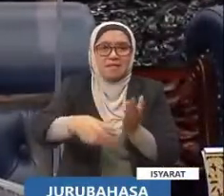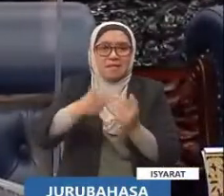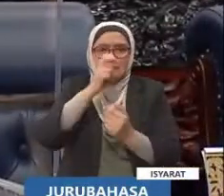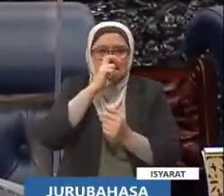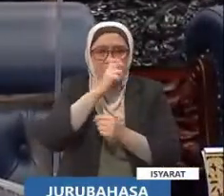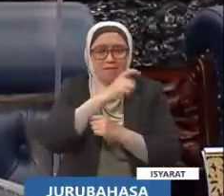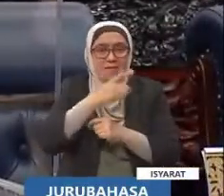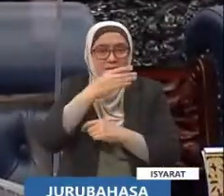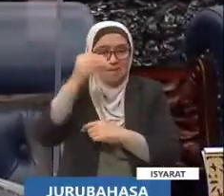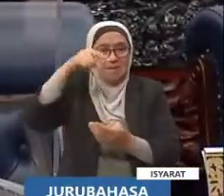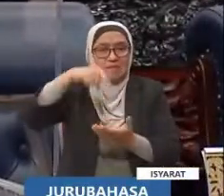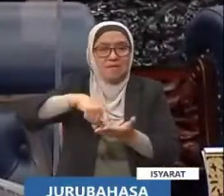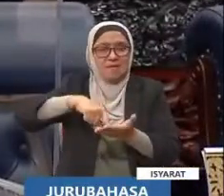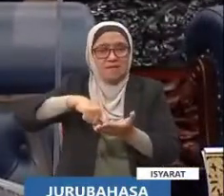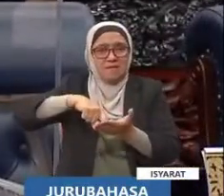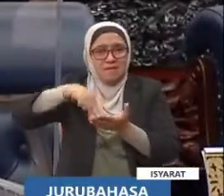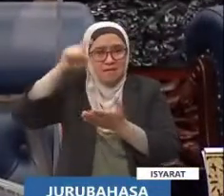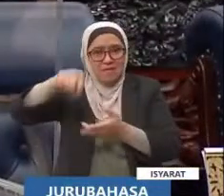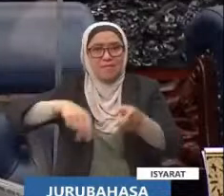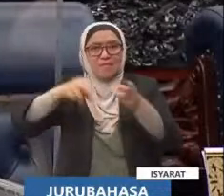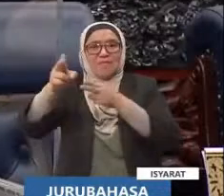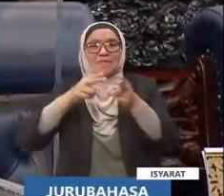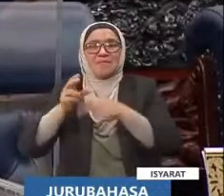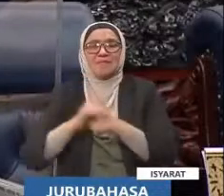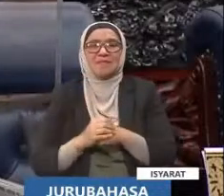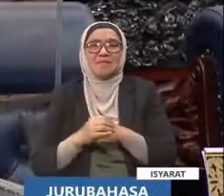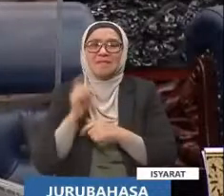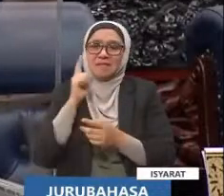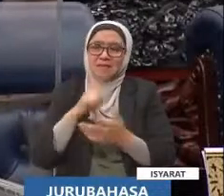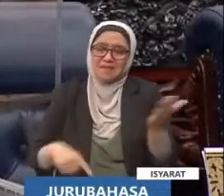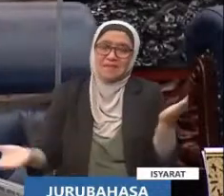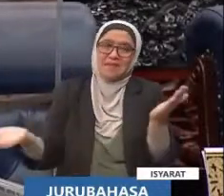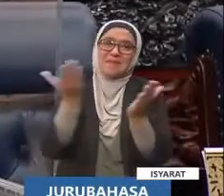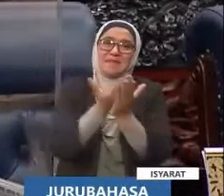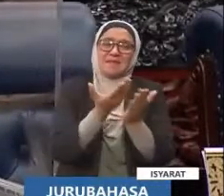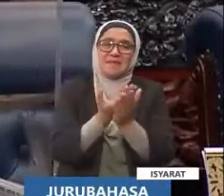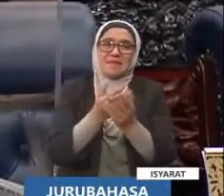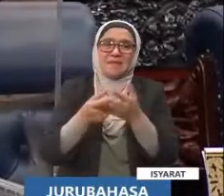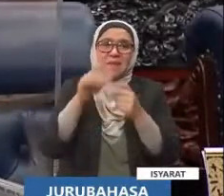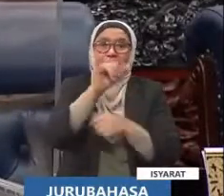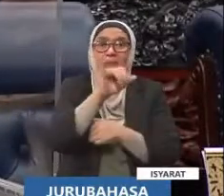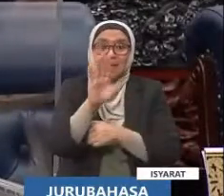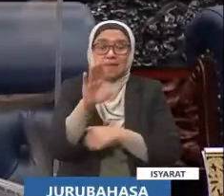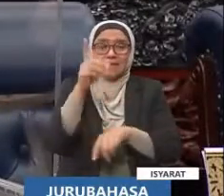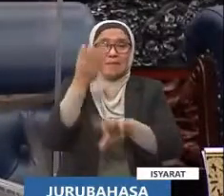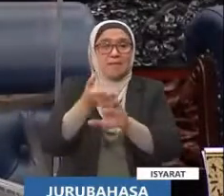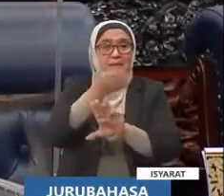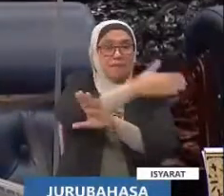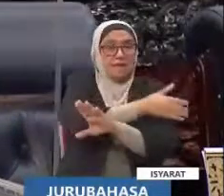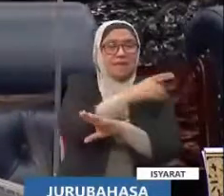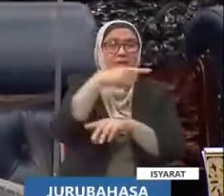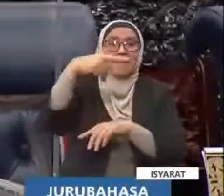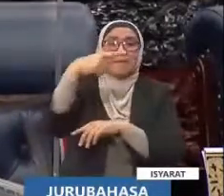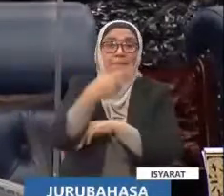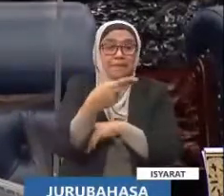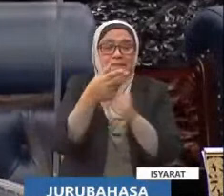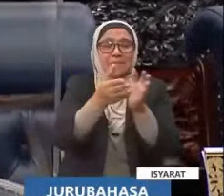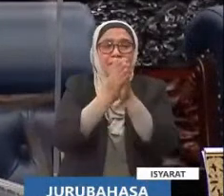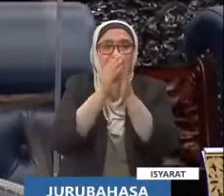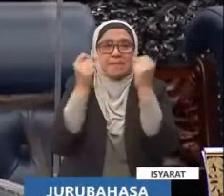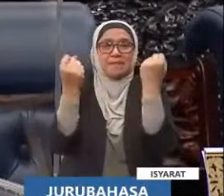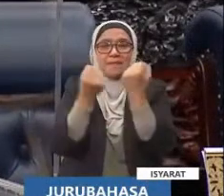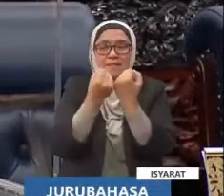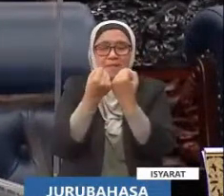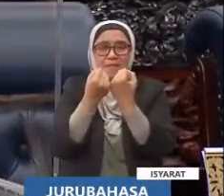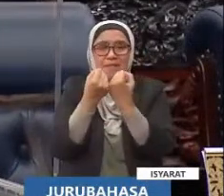rusak dan apel yang telah lebih jagomart temannya pada zaman Piece diminta sesuai Serikat ketenangan